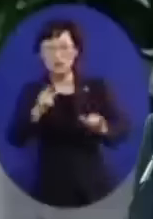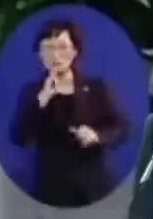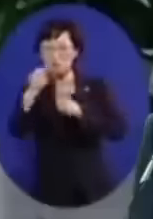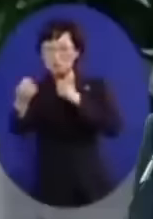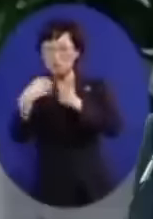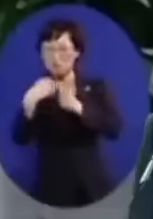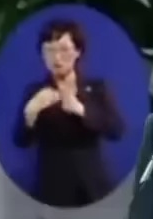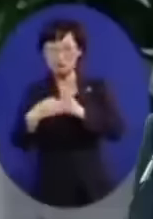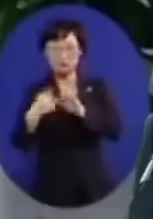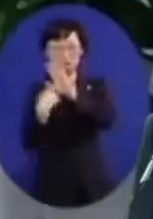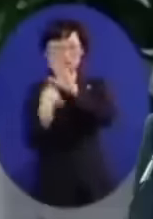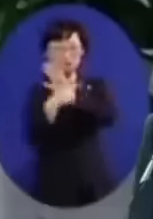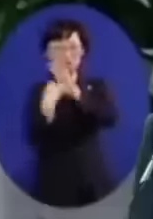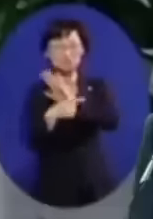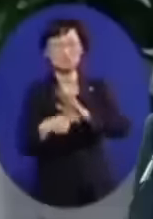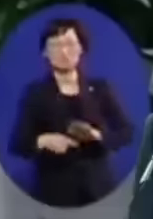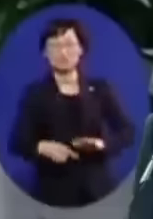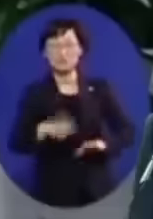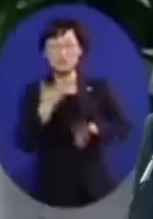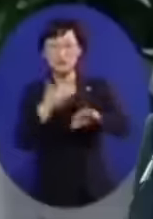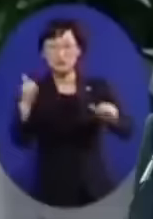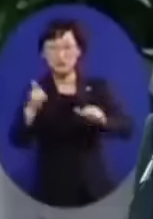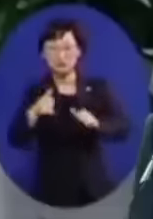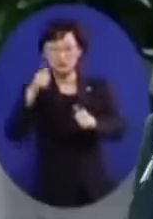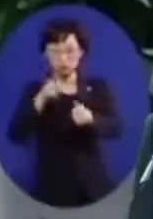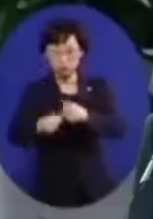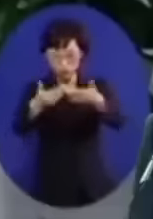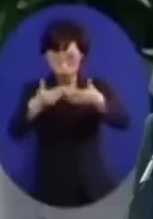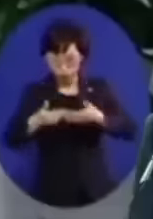않습니다. 다른 사람이 충고를 안 들어요.